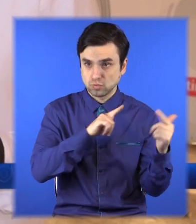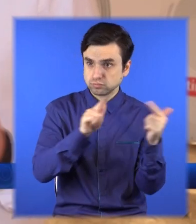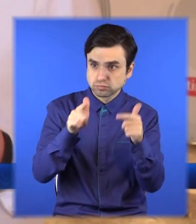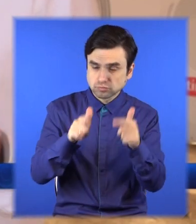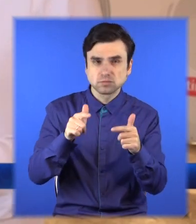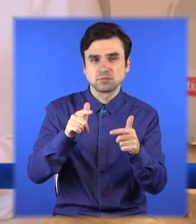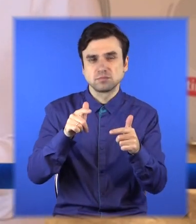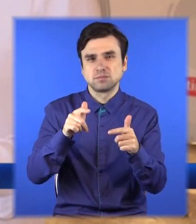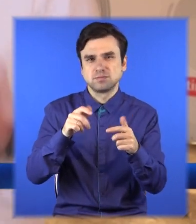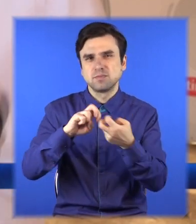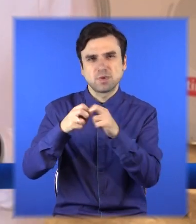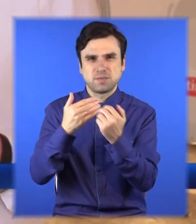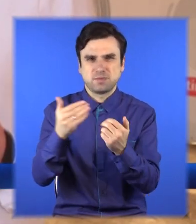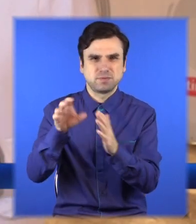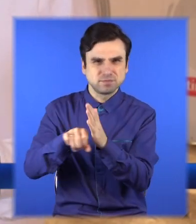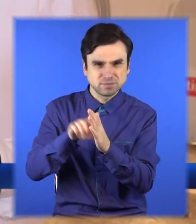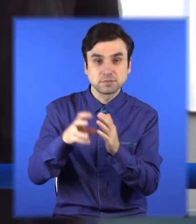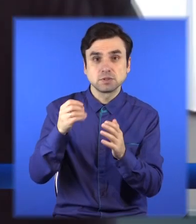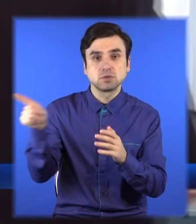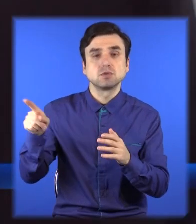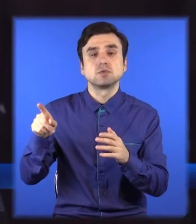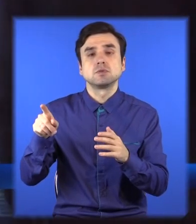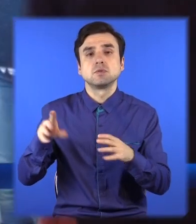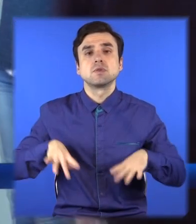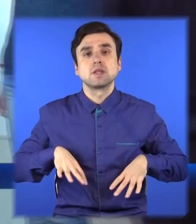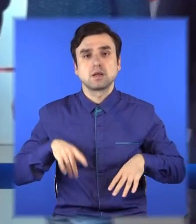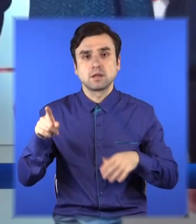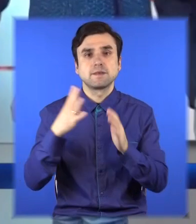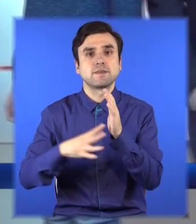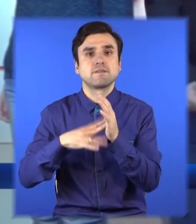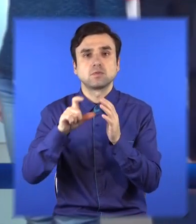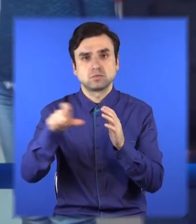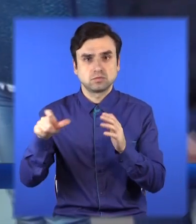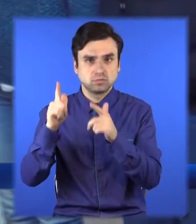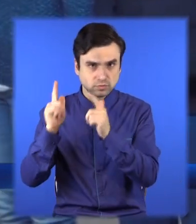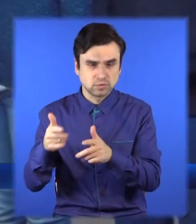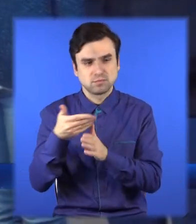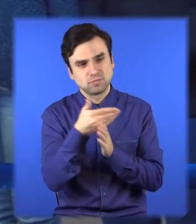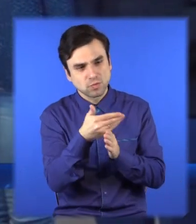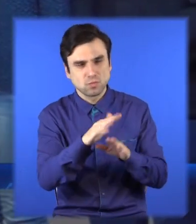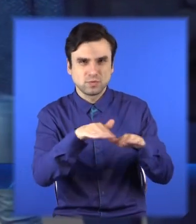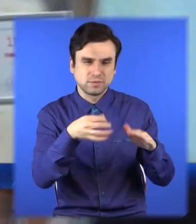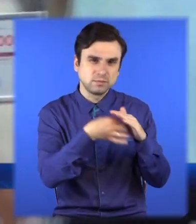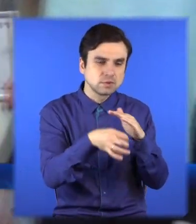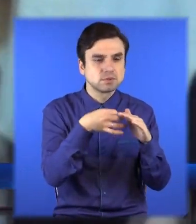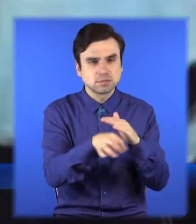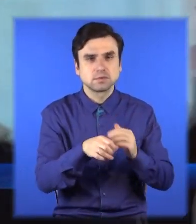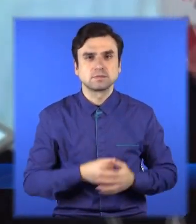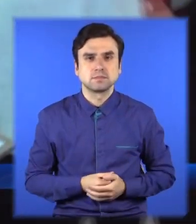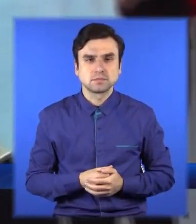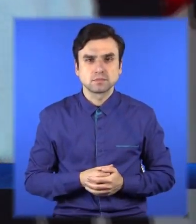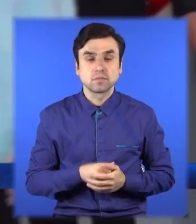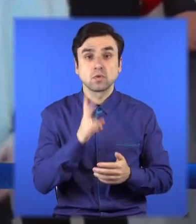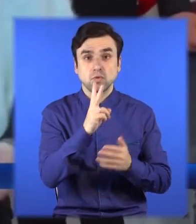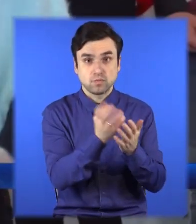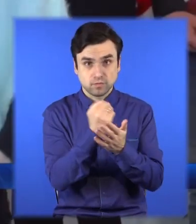свої реальні задачі, нас вдохновляє дуже сильно. 10 команд фіналістів отримають грошову премію та роботу на підприємствах, а викладачі